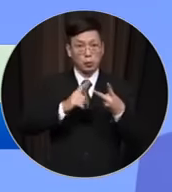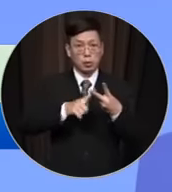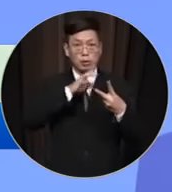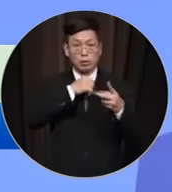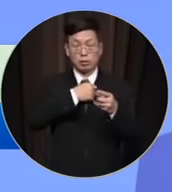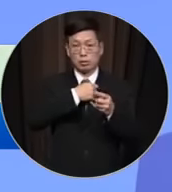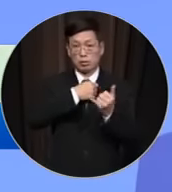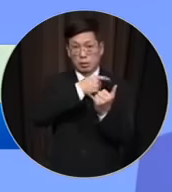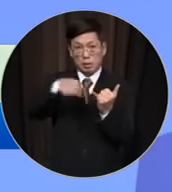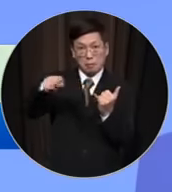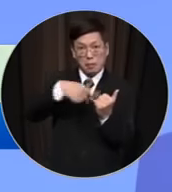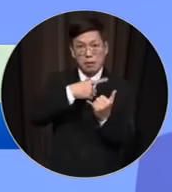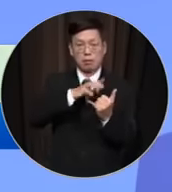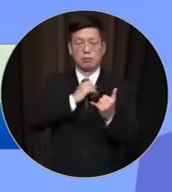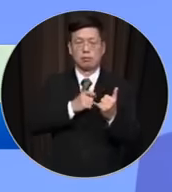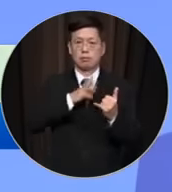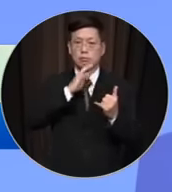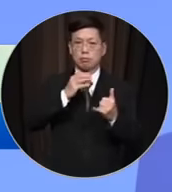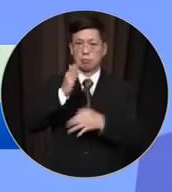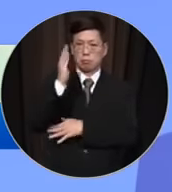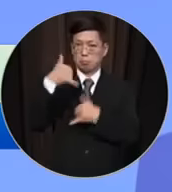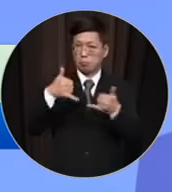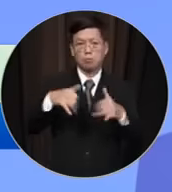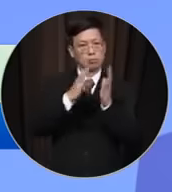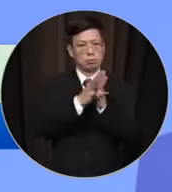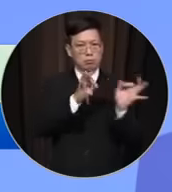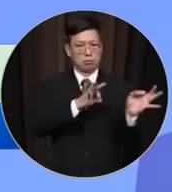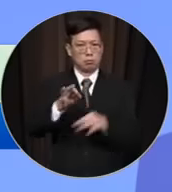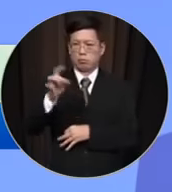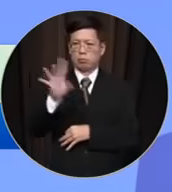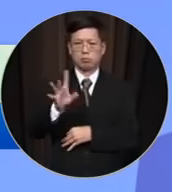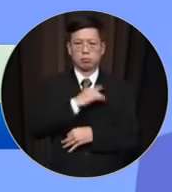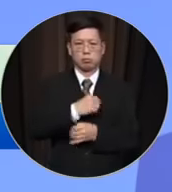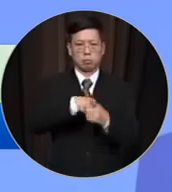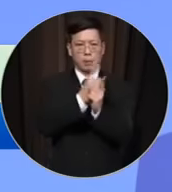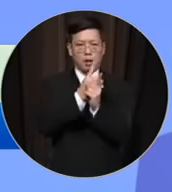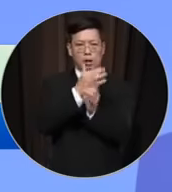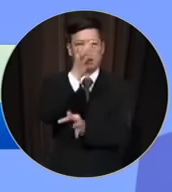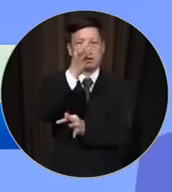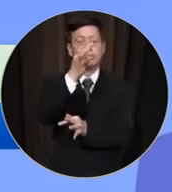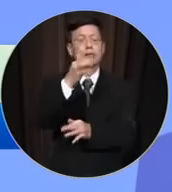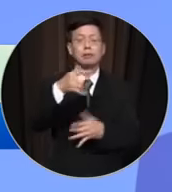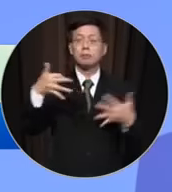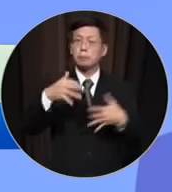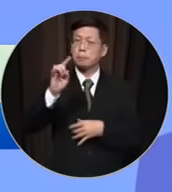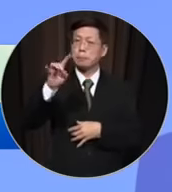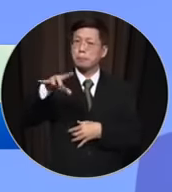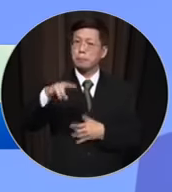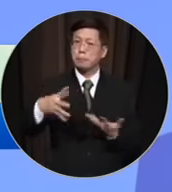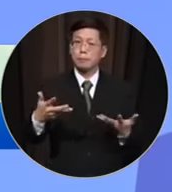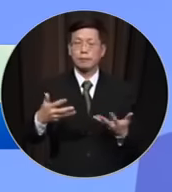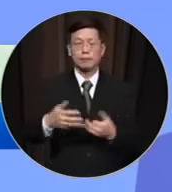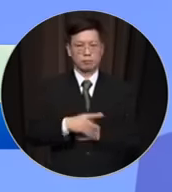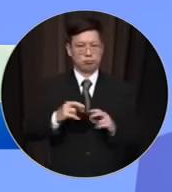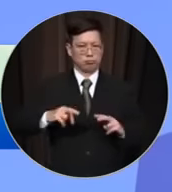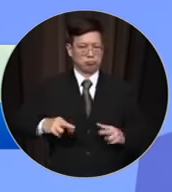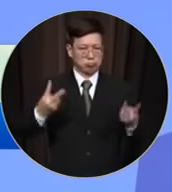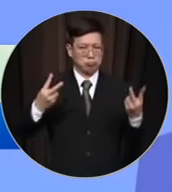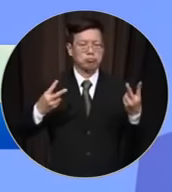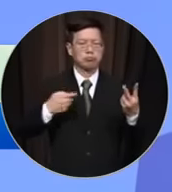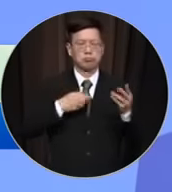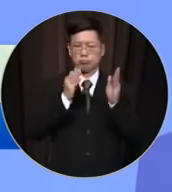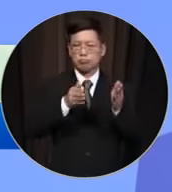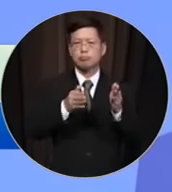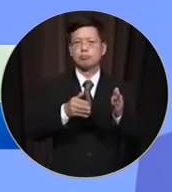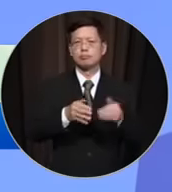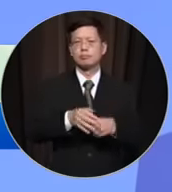道整个的工程毫无延宕如期完工。所以问题出在哪里，如何改善？问